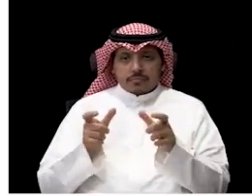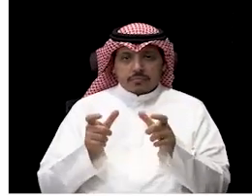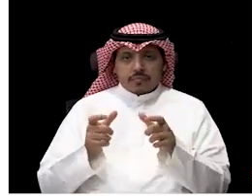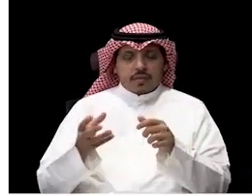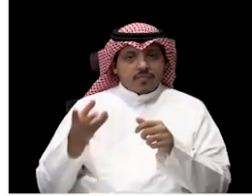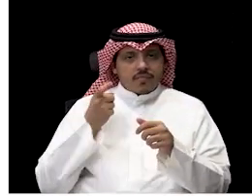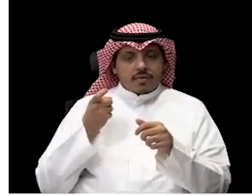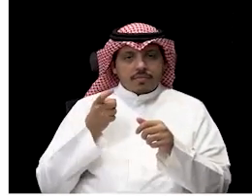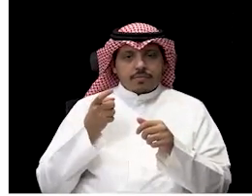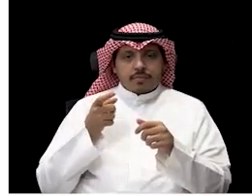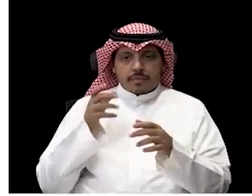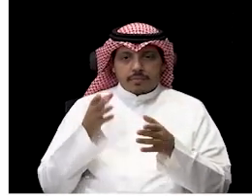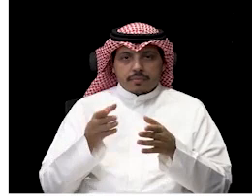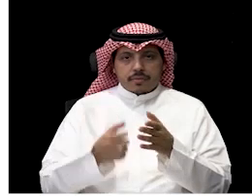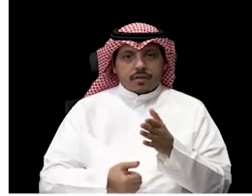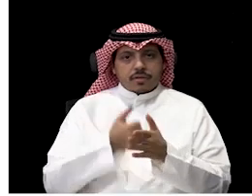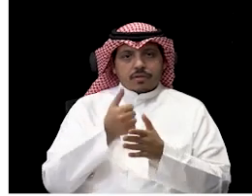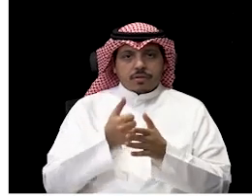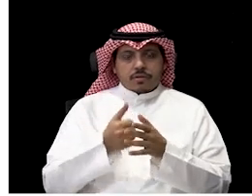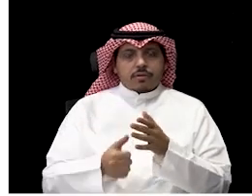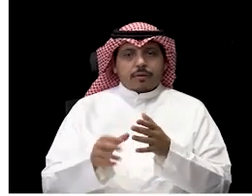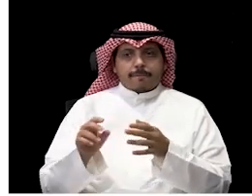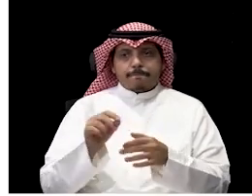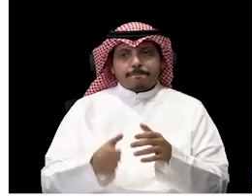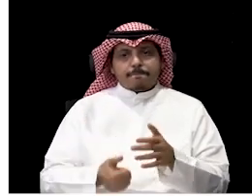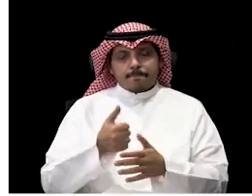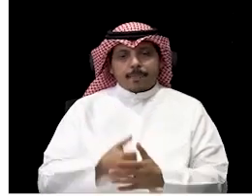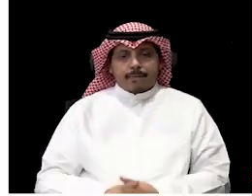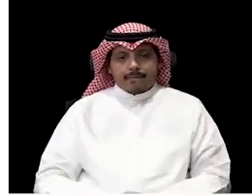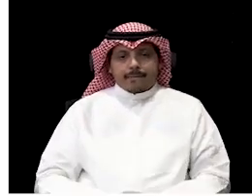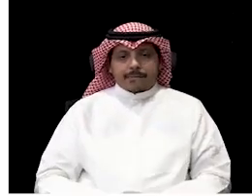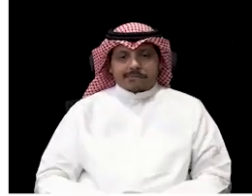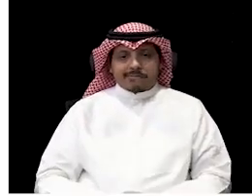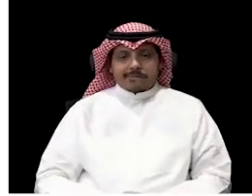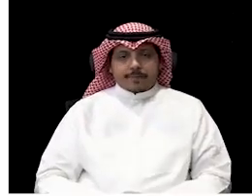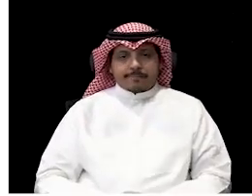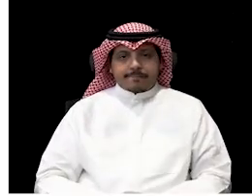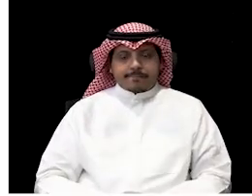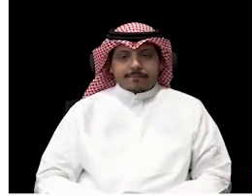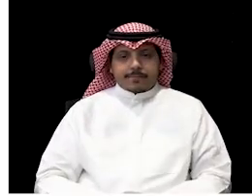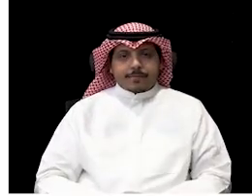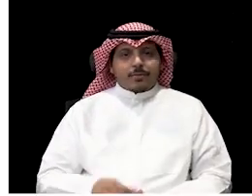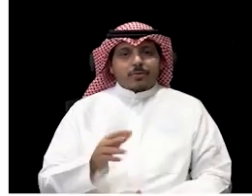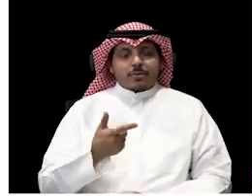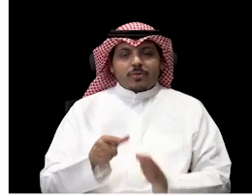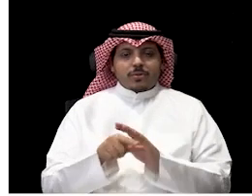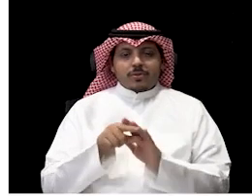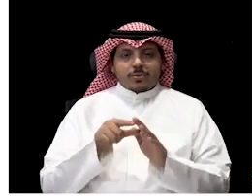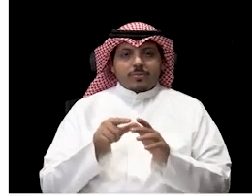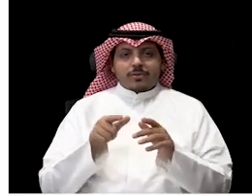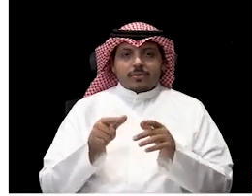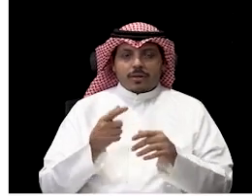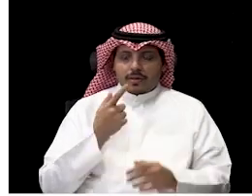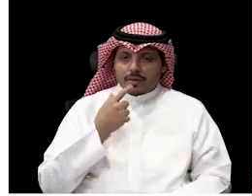المادة المدروسة ونسعى للنجاح والتفوق. نعم، شرط من شروطها. ما علاقة الإنجاز